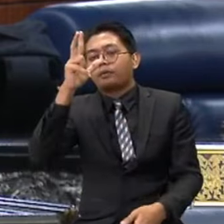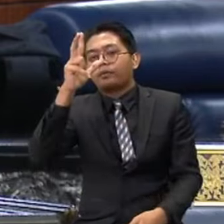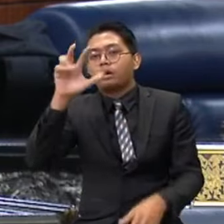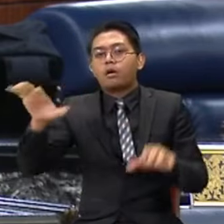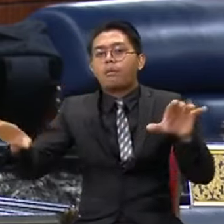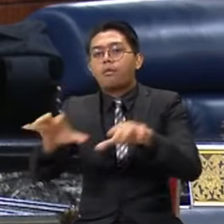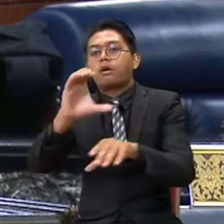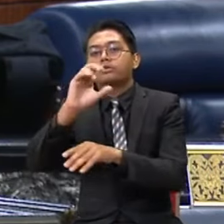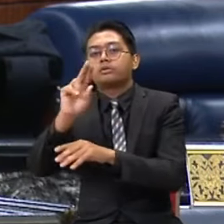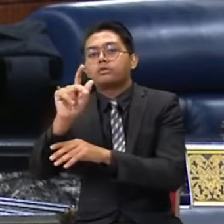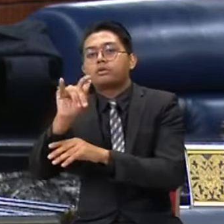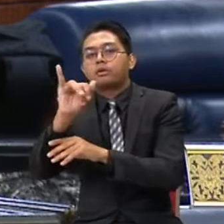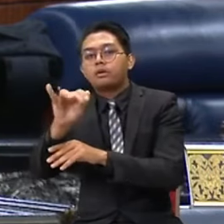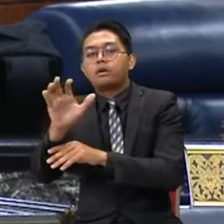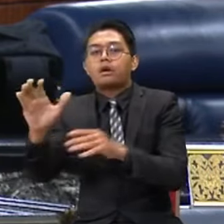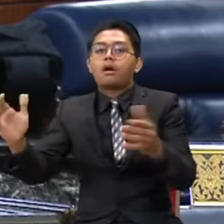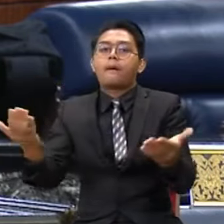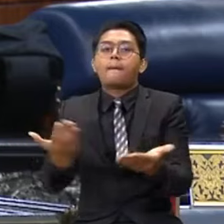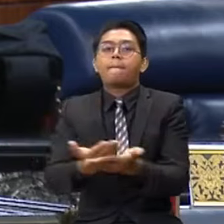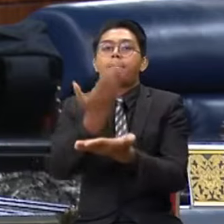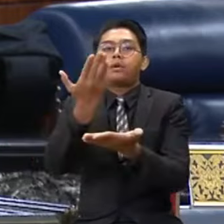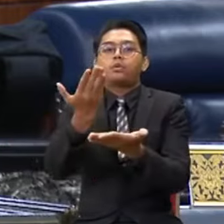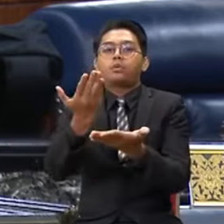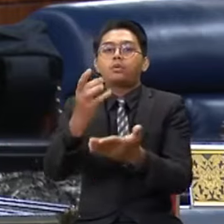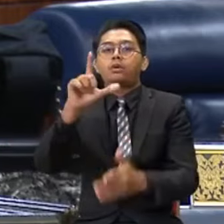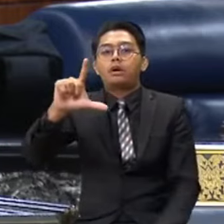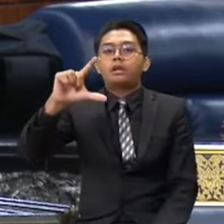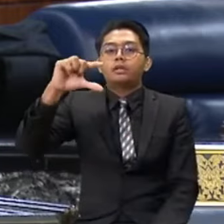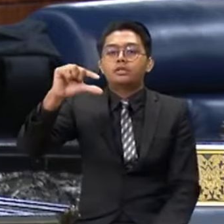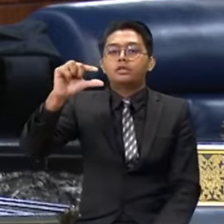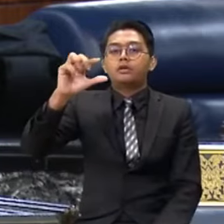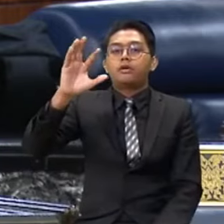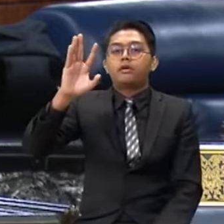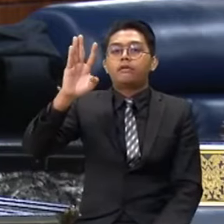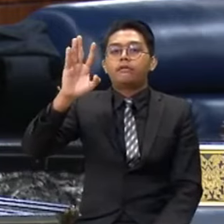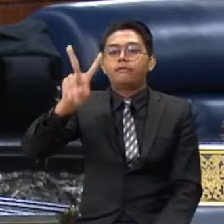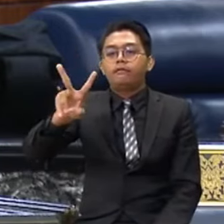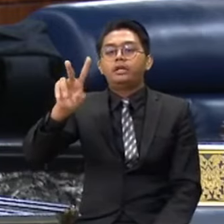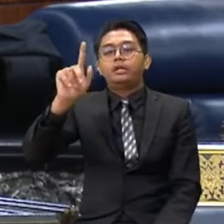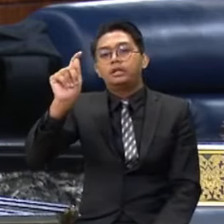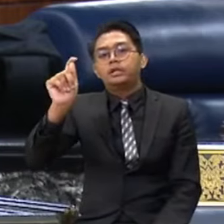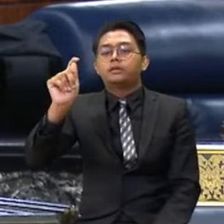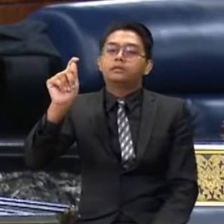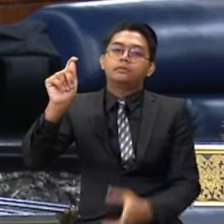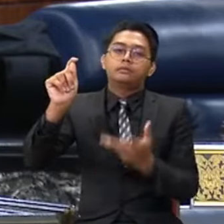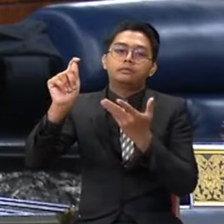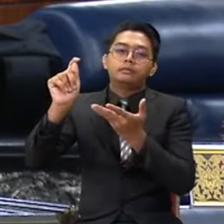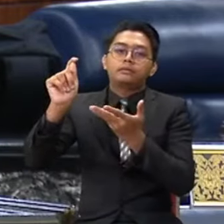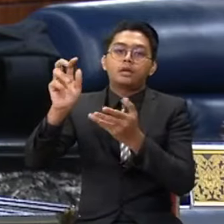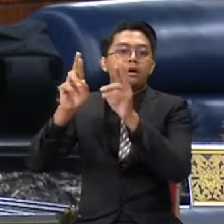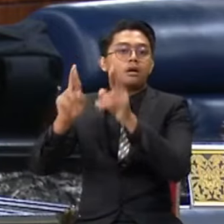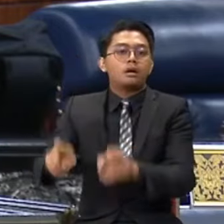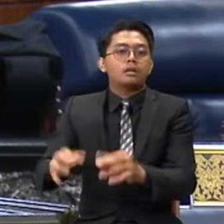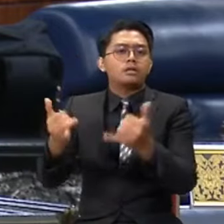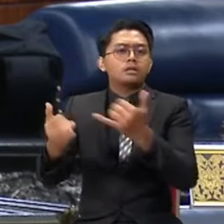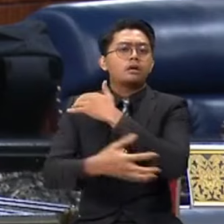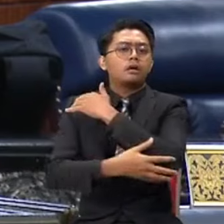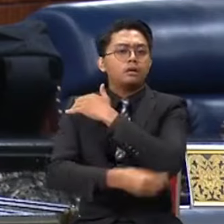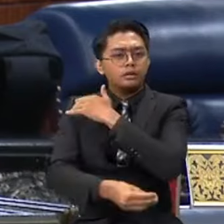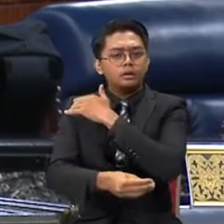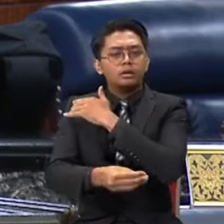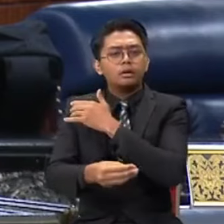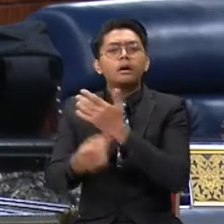baru LG low value good tax lgbt rakyat hidup susah Apakah